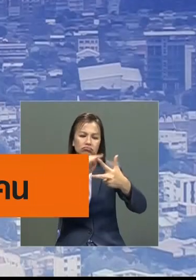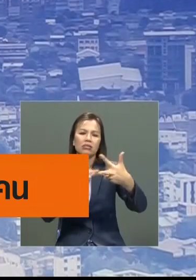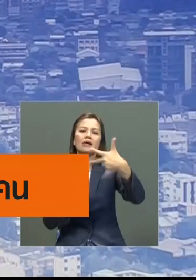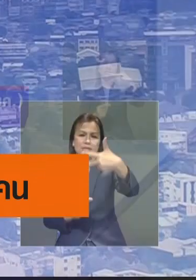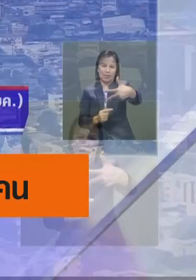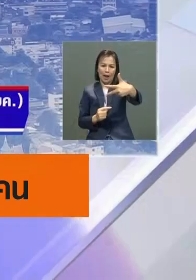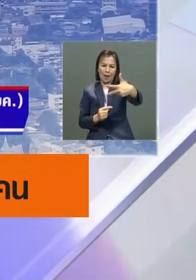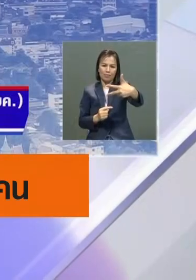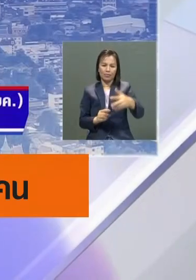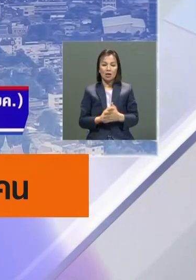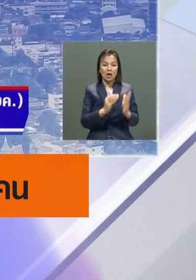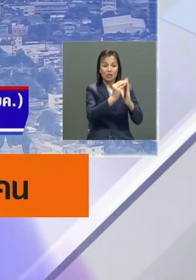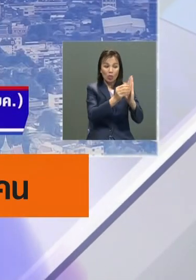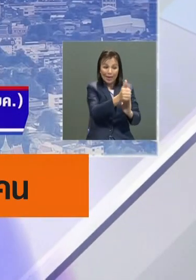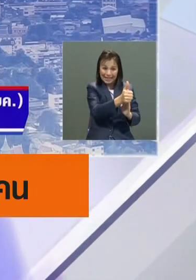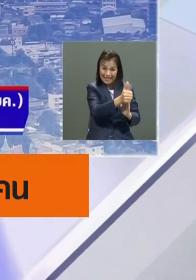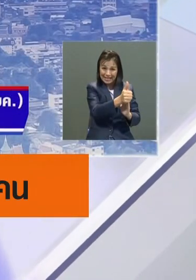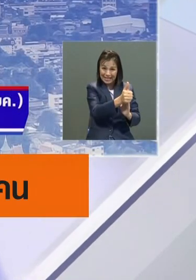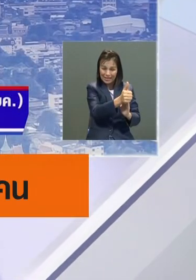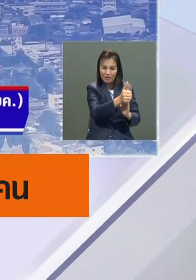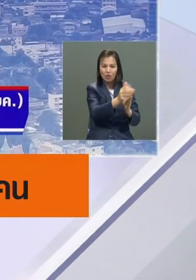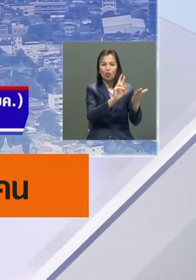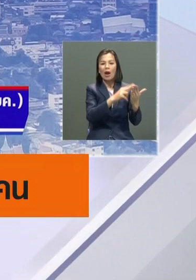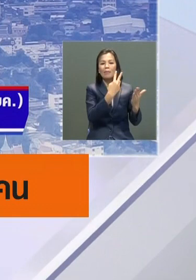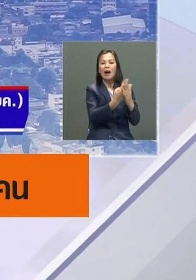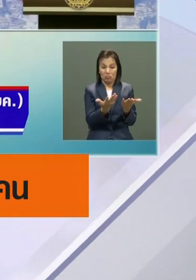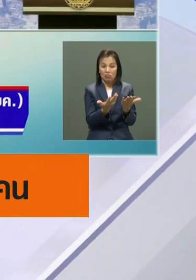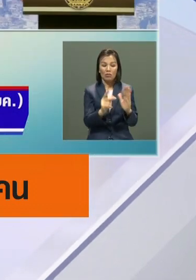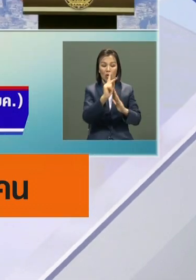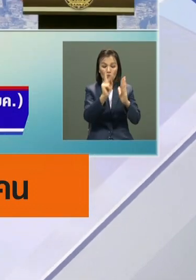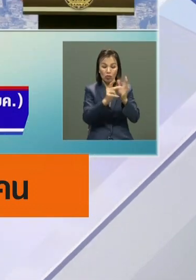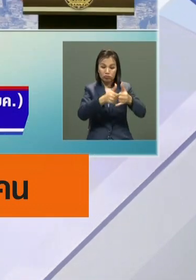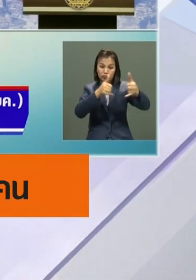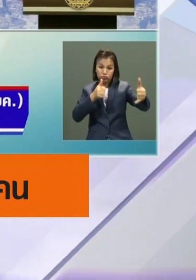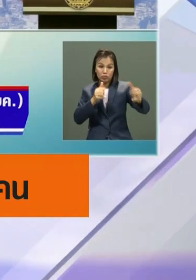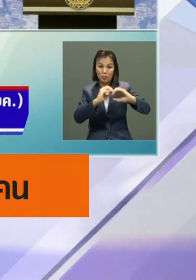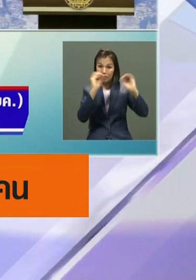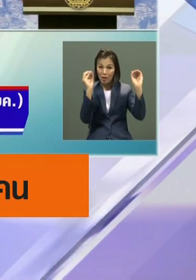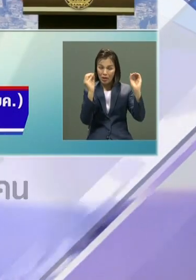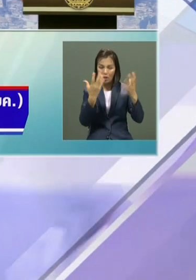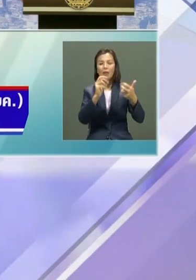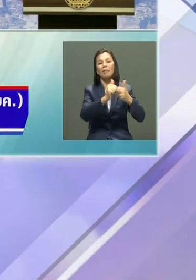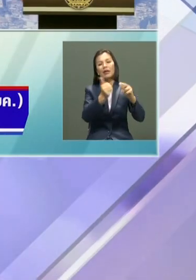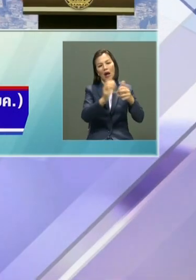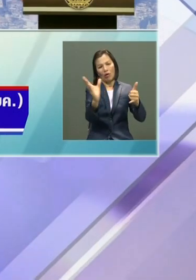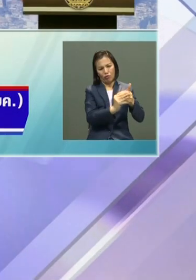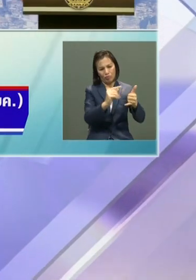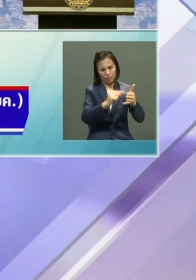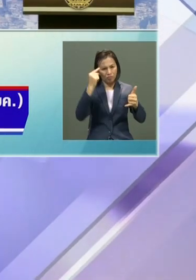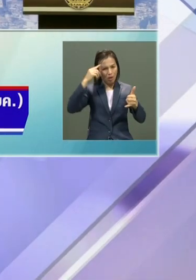ระบาดของโควิด-19 พบผู้ติดเชื้อเพิ่ม29คนผู้ป่วยสะสมในประเทศไทย